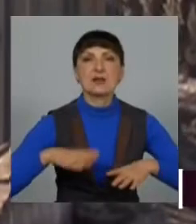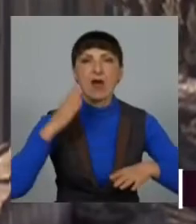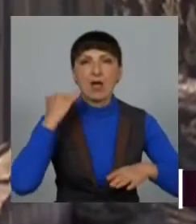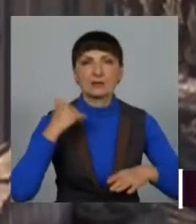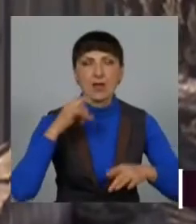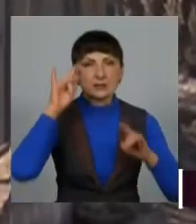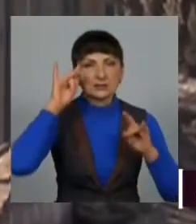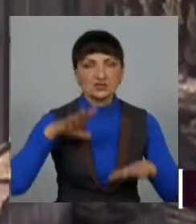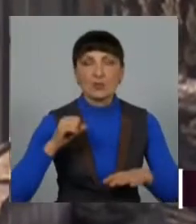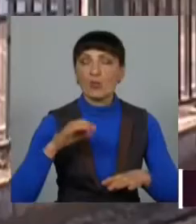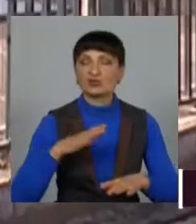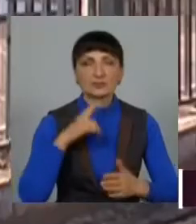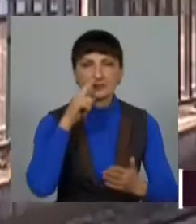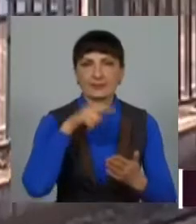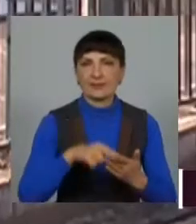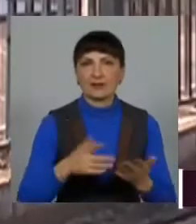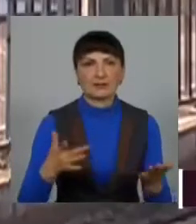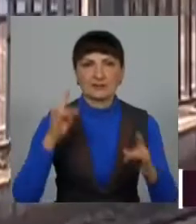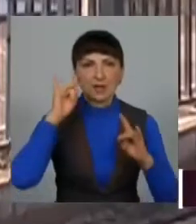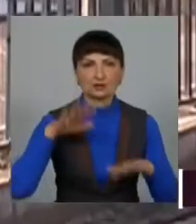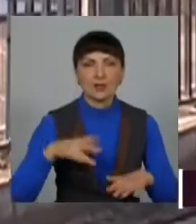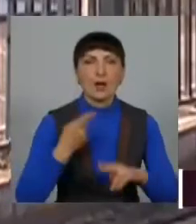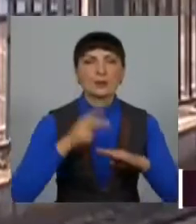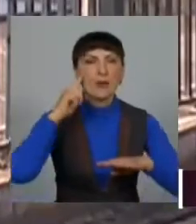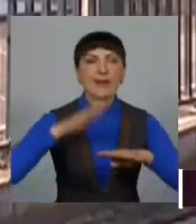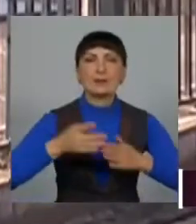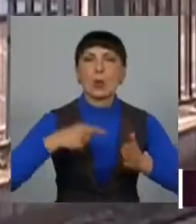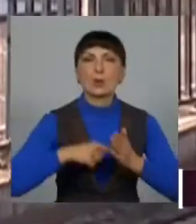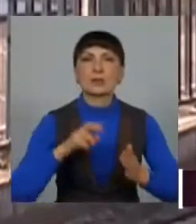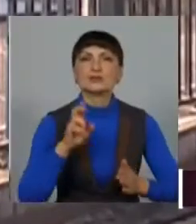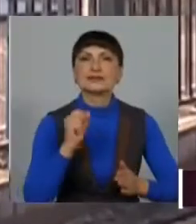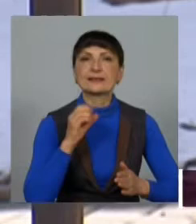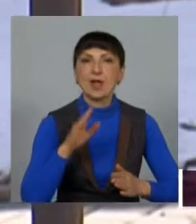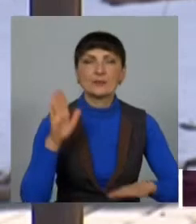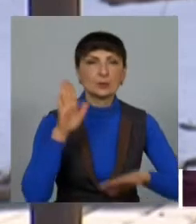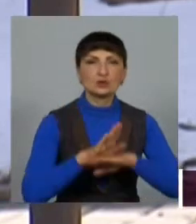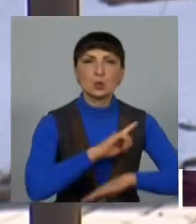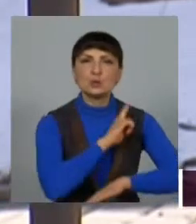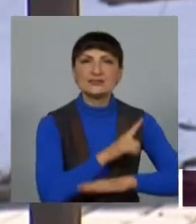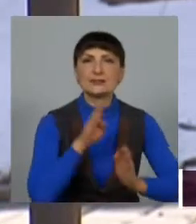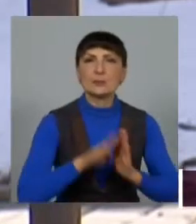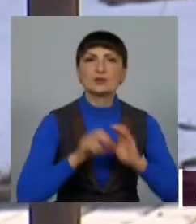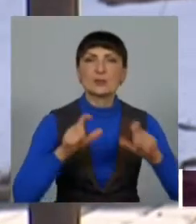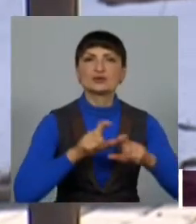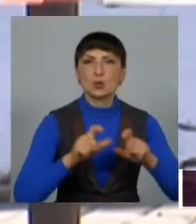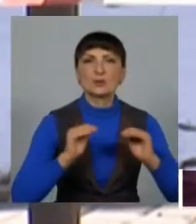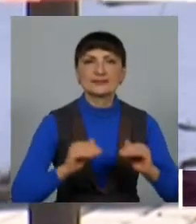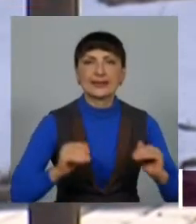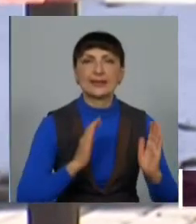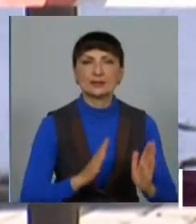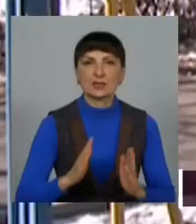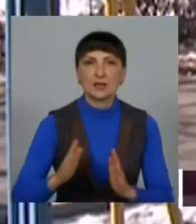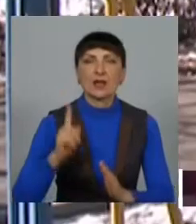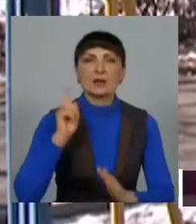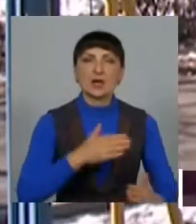эффект неожиданности может застать врасплох. Поэтому аким города Бакачан Сагентаев поручил усилить безопасность школ, детсадов и интернатов, а